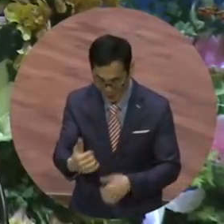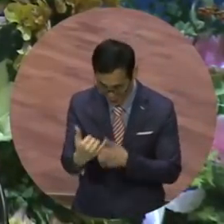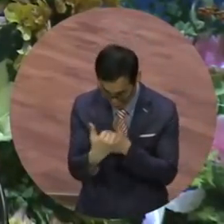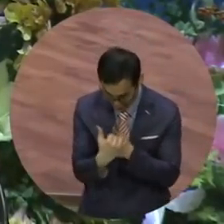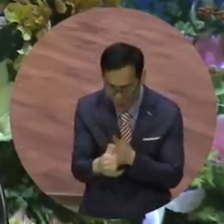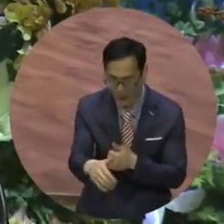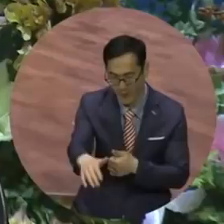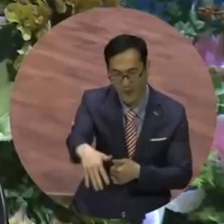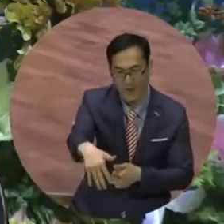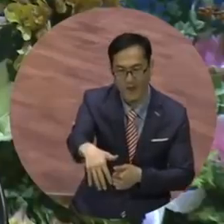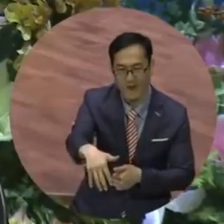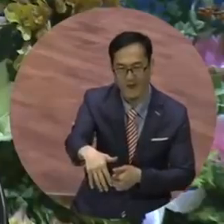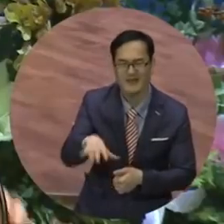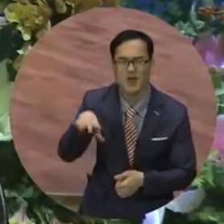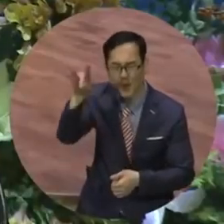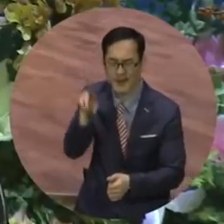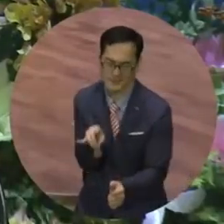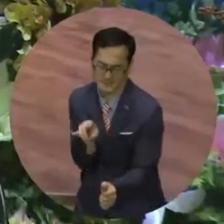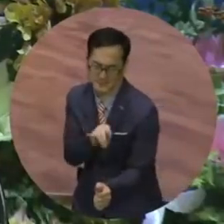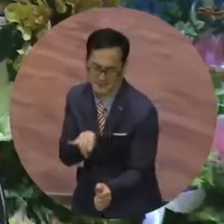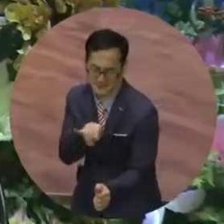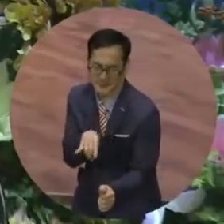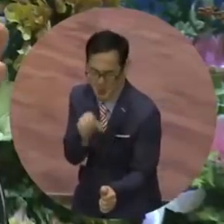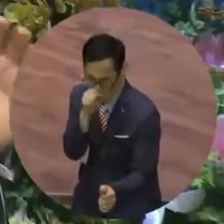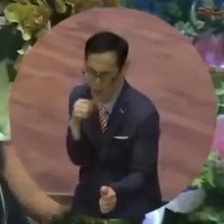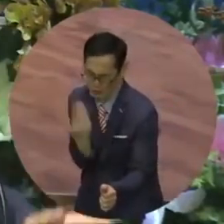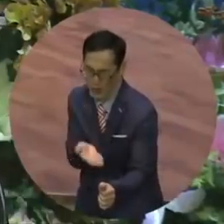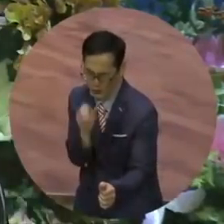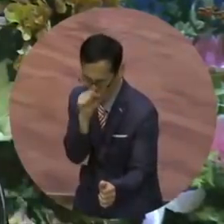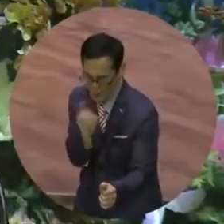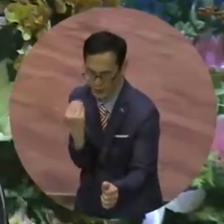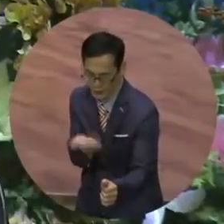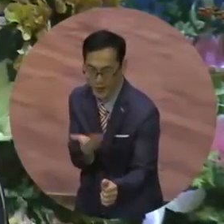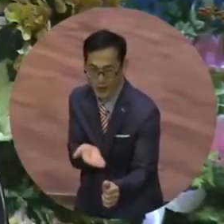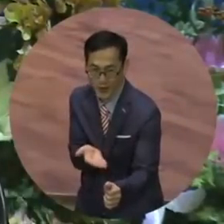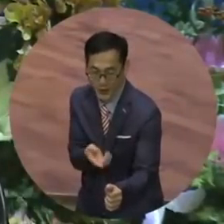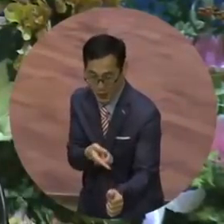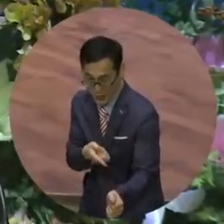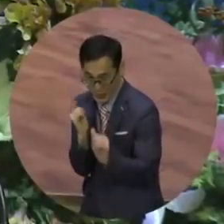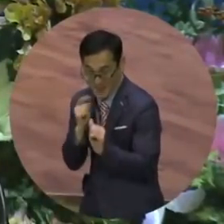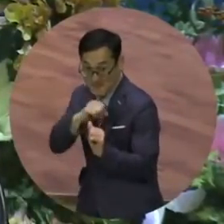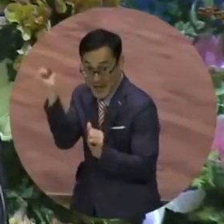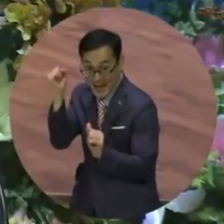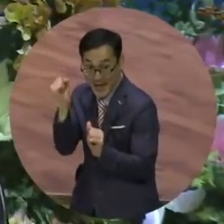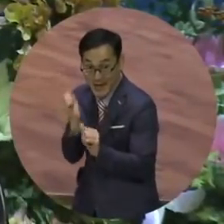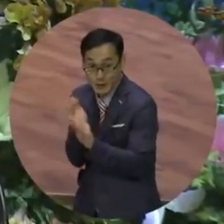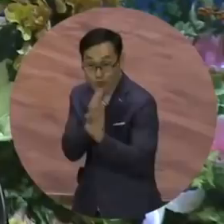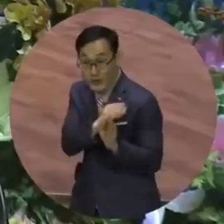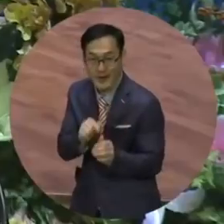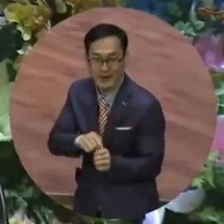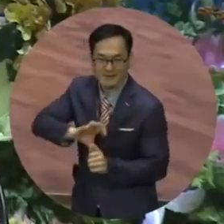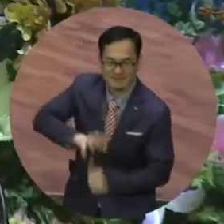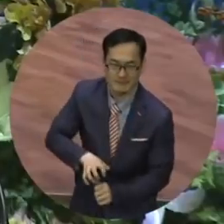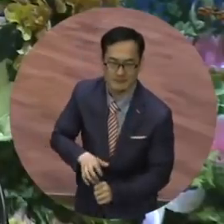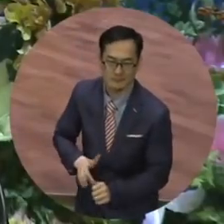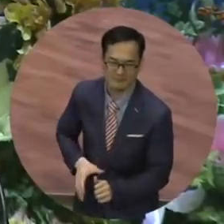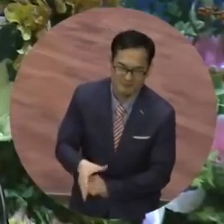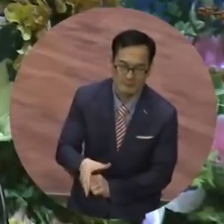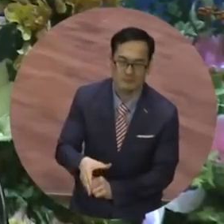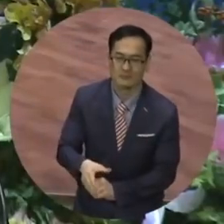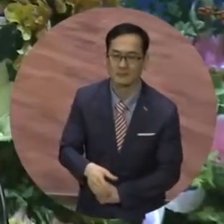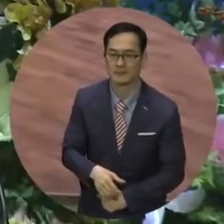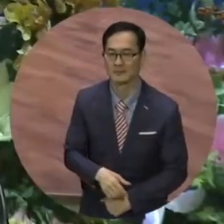가장을 해가지고 찾아와 결국은 좋은 걸 주는데 나중에 다 멸망시켜버려요. 우리나라가 IMF가